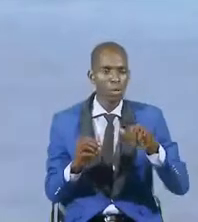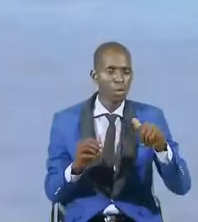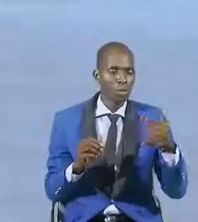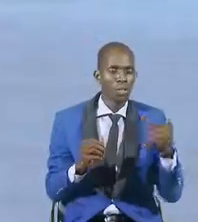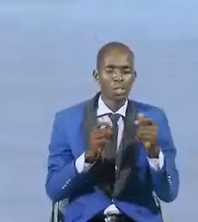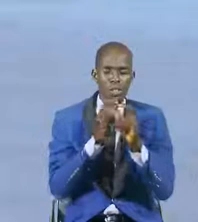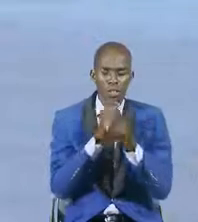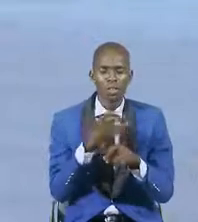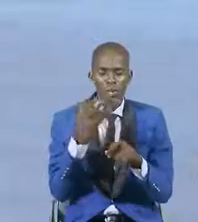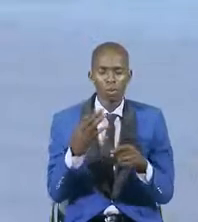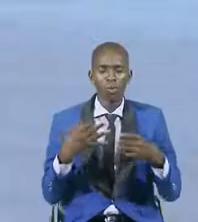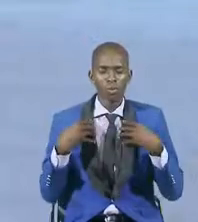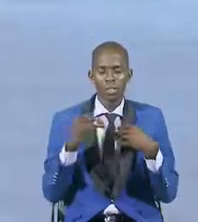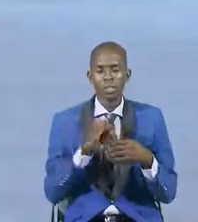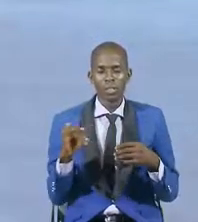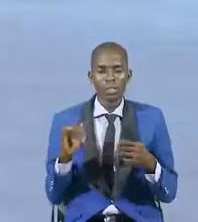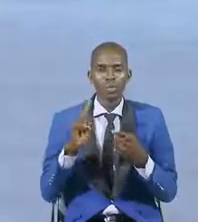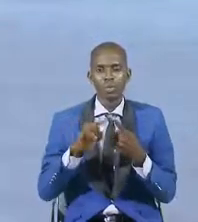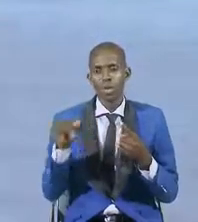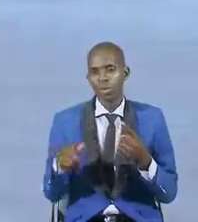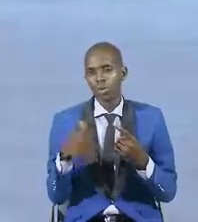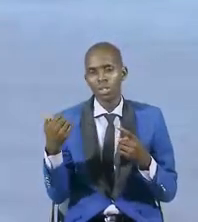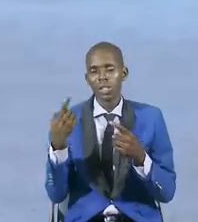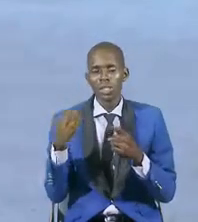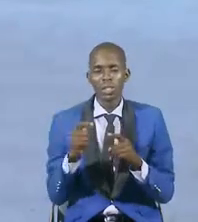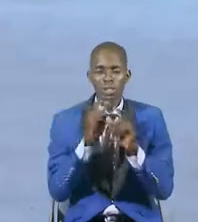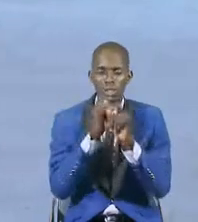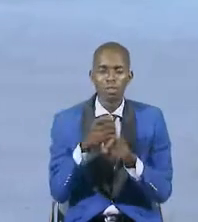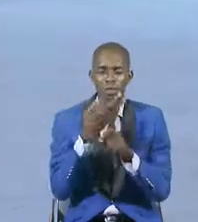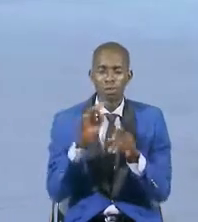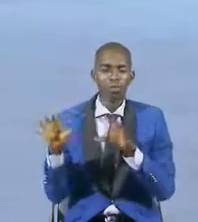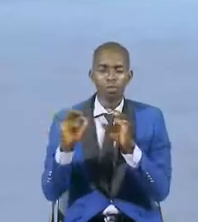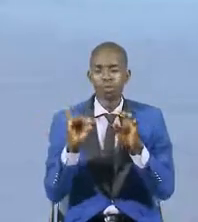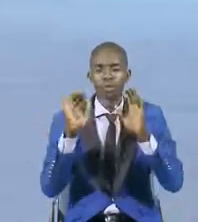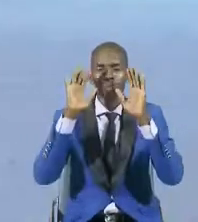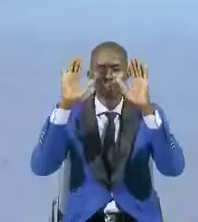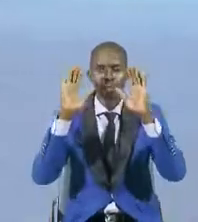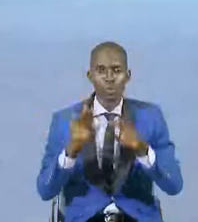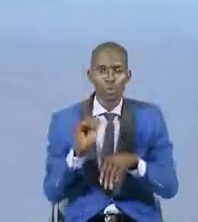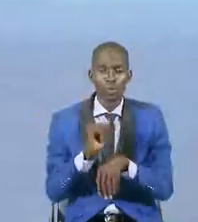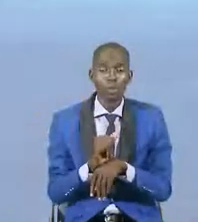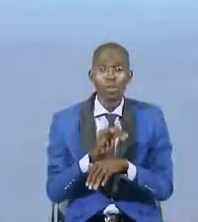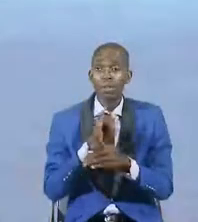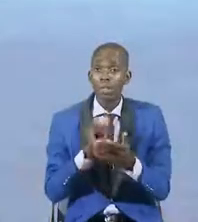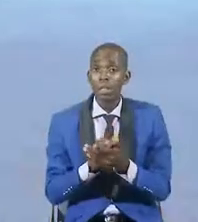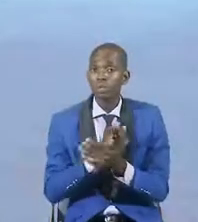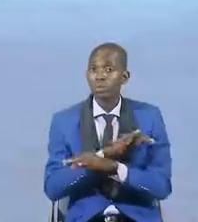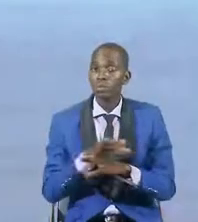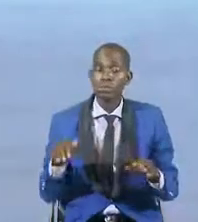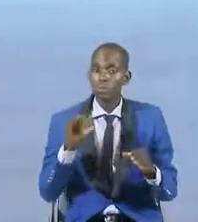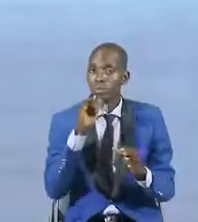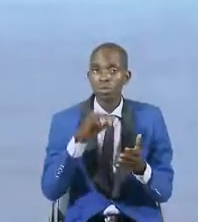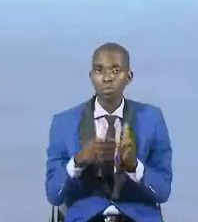de guérison, à un autre, le don d'opérer des miracles. Cela ne veut pas dire que